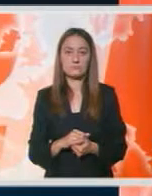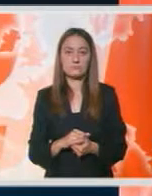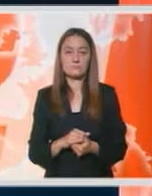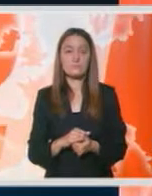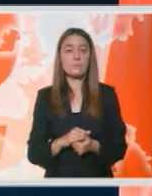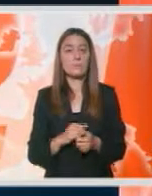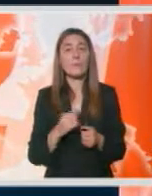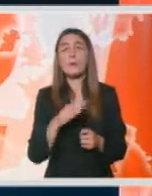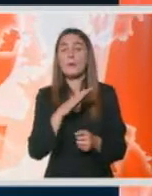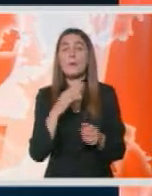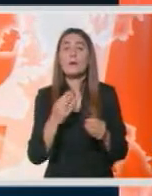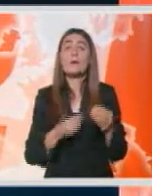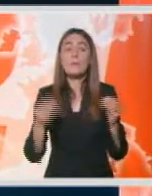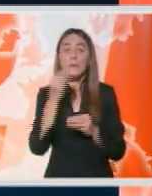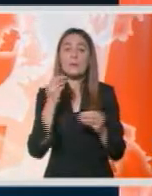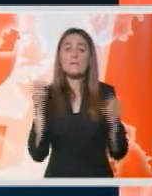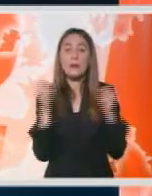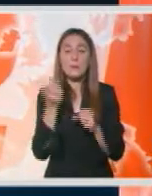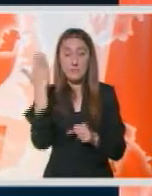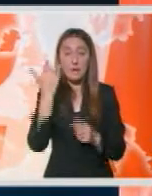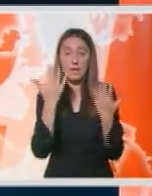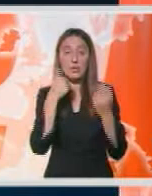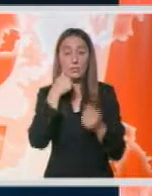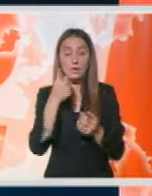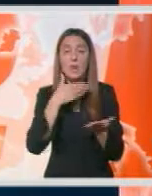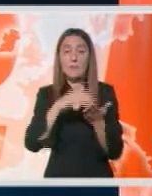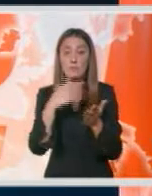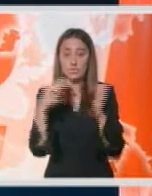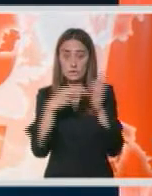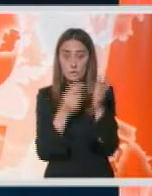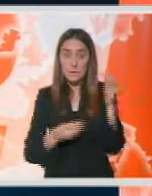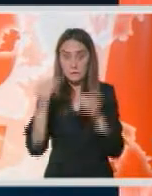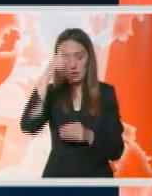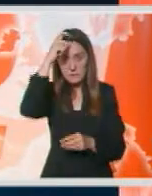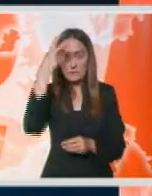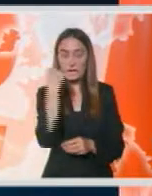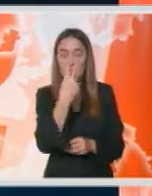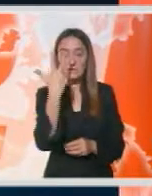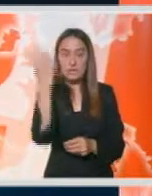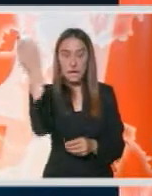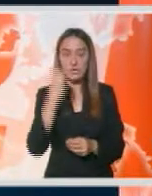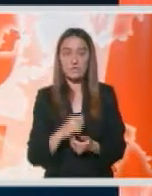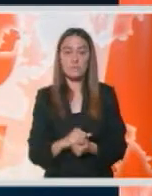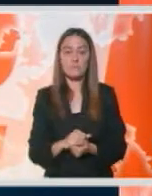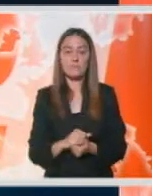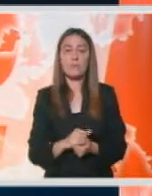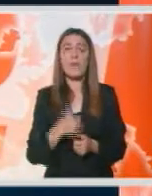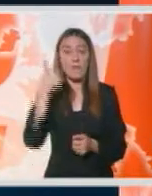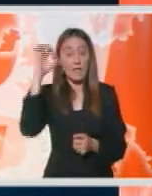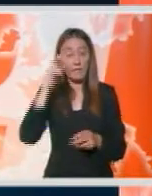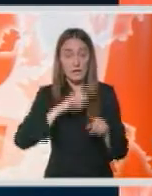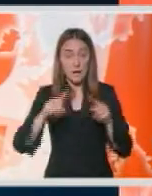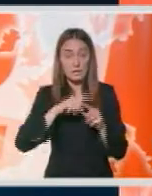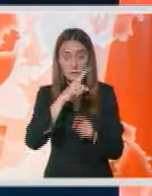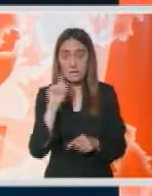Naglo zahlađenje u prethodnih nekoliko dana povećalo je potrošnju struje u Srbiji za 23%. Jedini razlog za